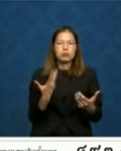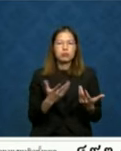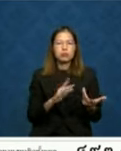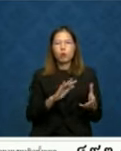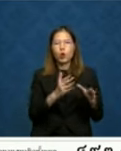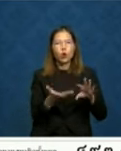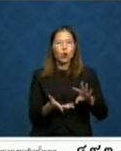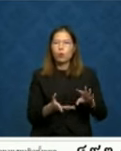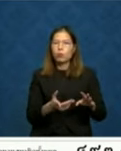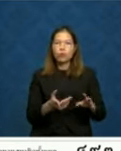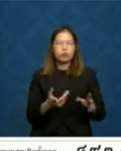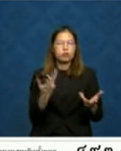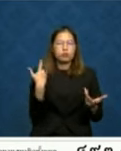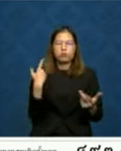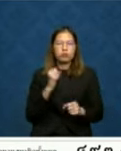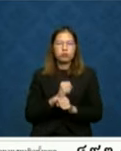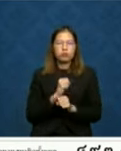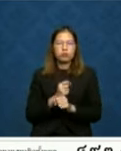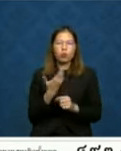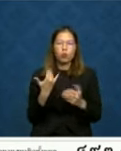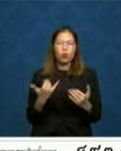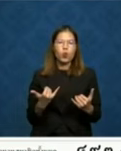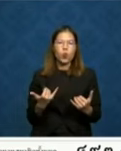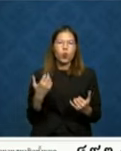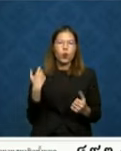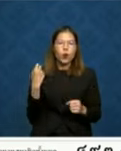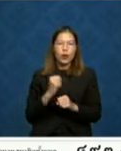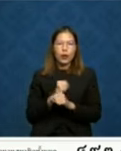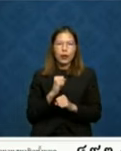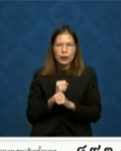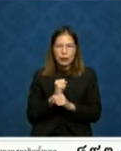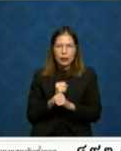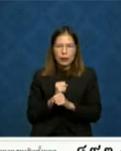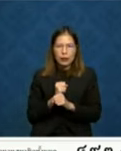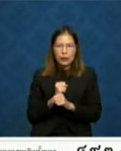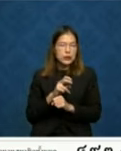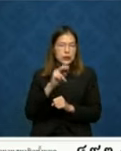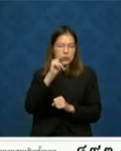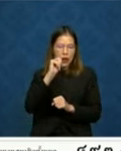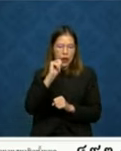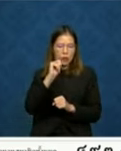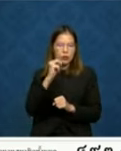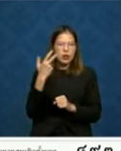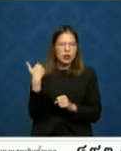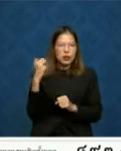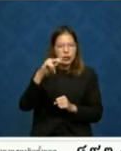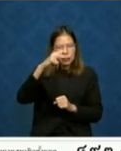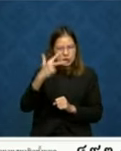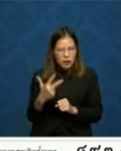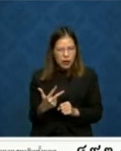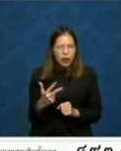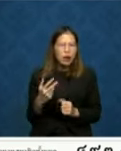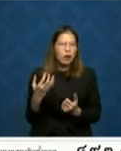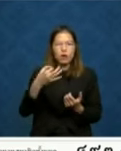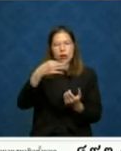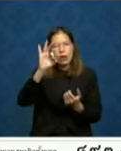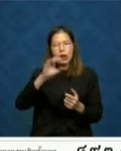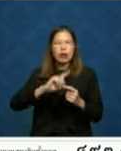ท่านประธานครับวันนี้กระท่อมก็มีกฎหมายกระท่อมแล้วนะครับกัญชาก็เสรี